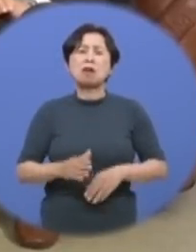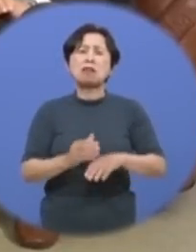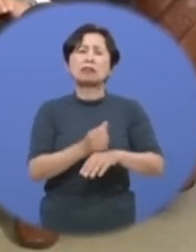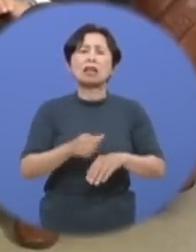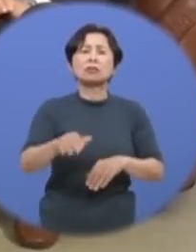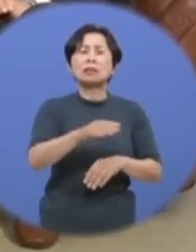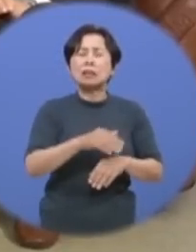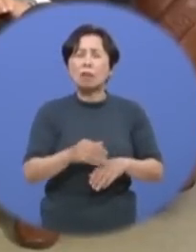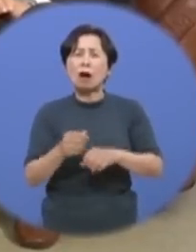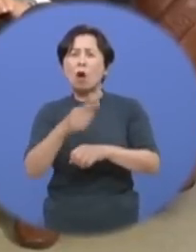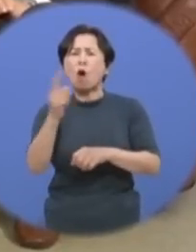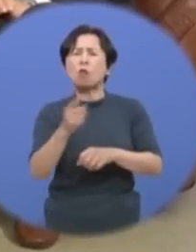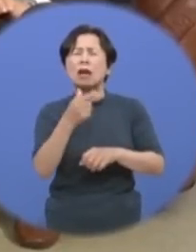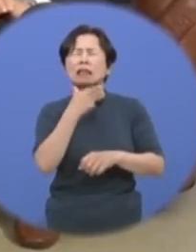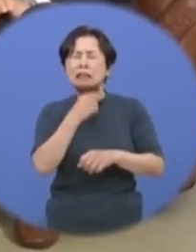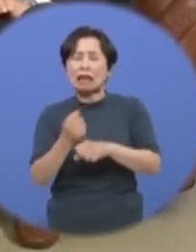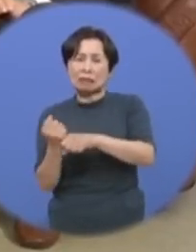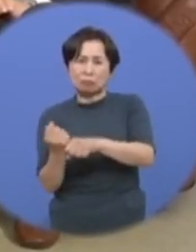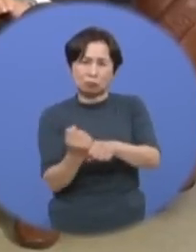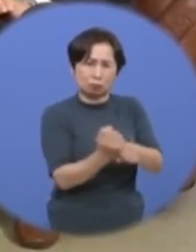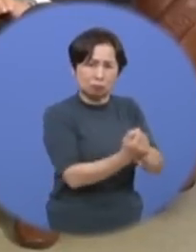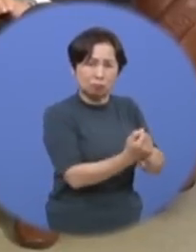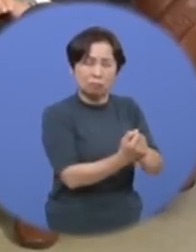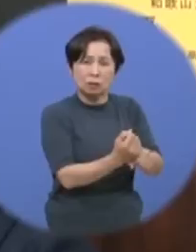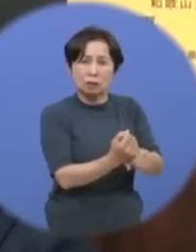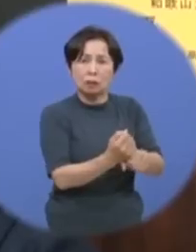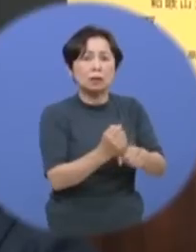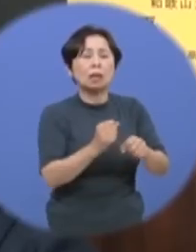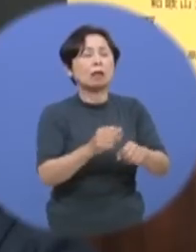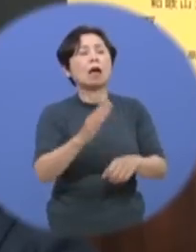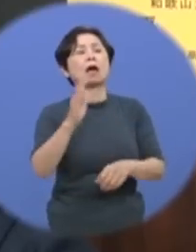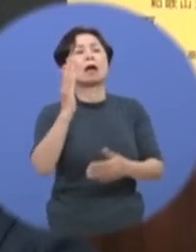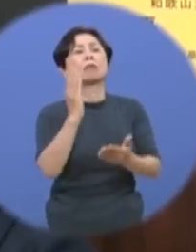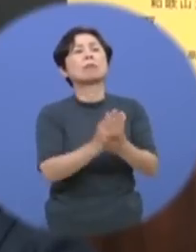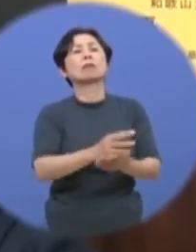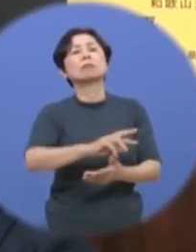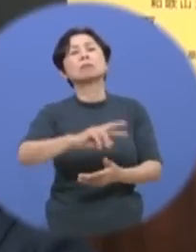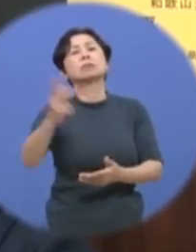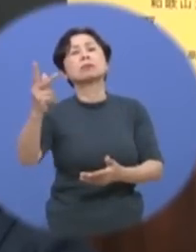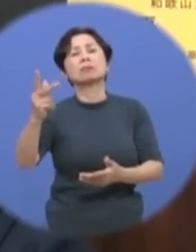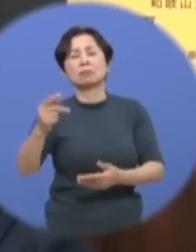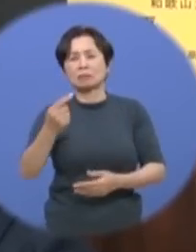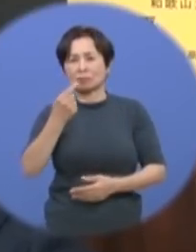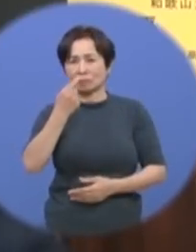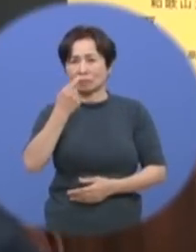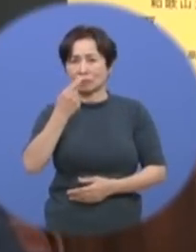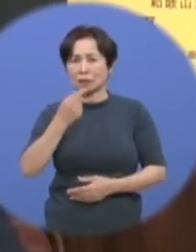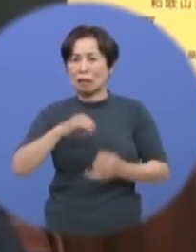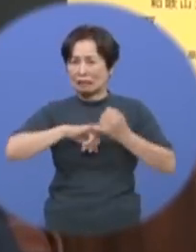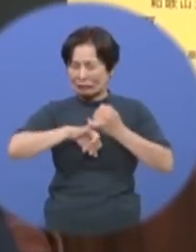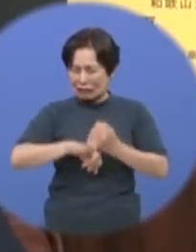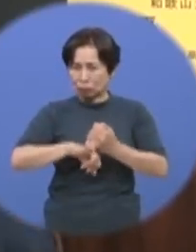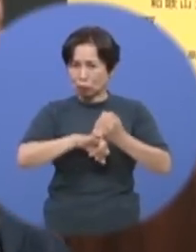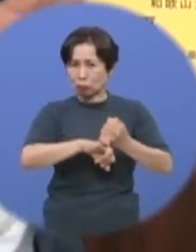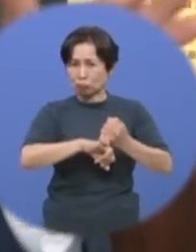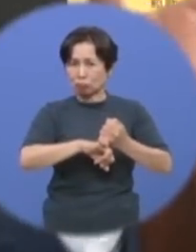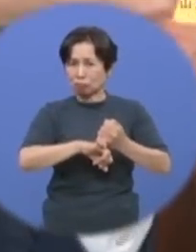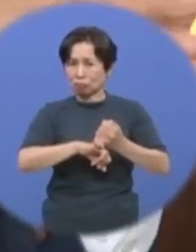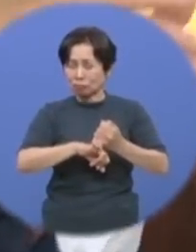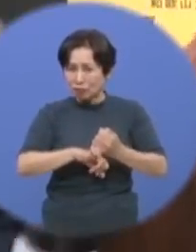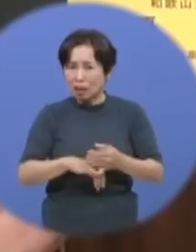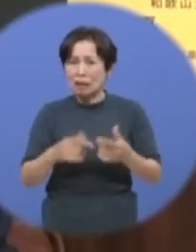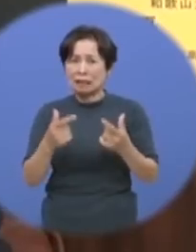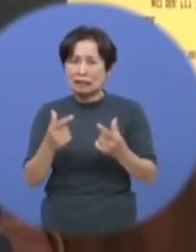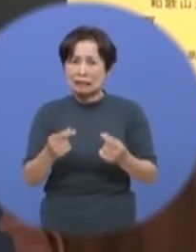からがー一派ってホラーご苦労さん立って帰るああ山速ですからそうやって選手を本当は